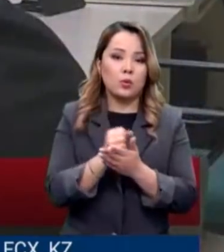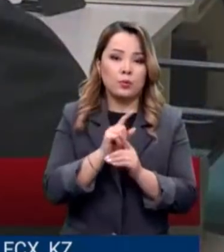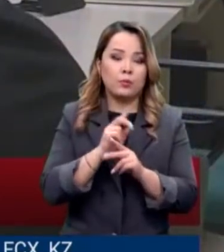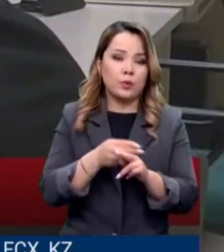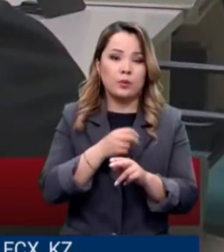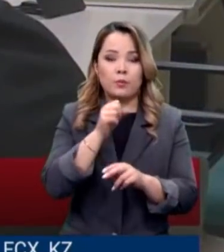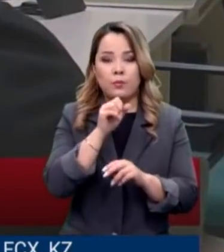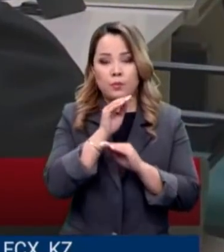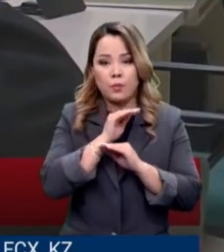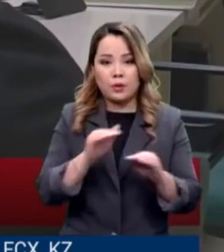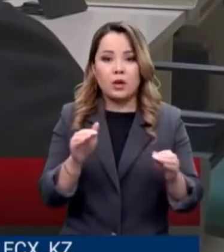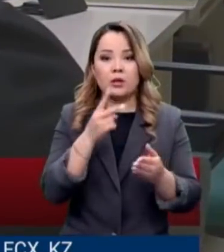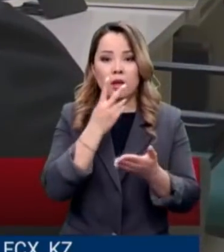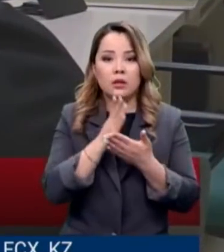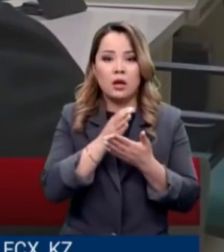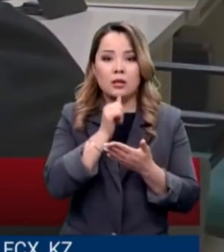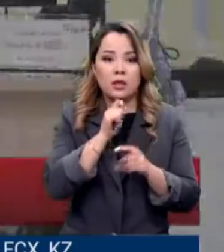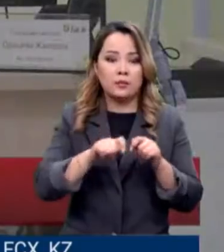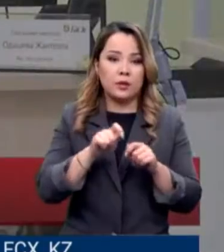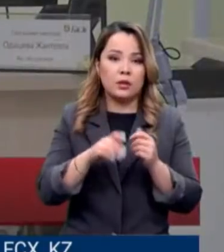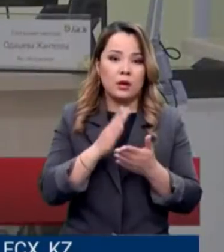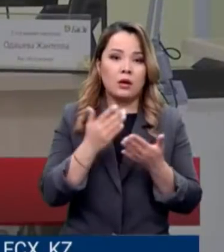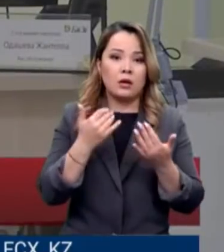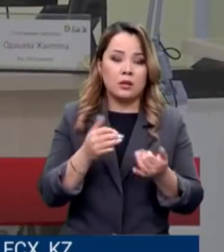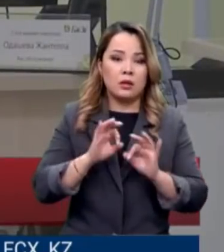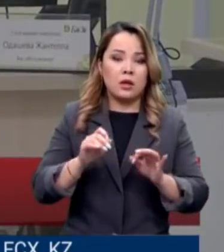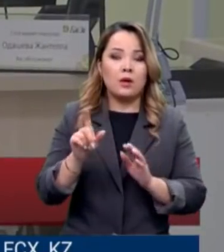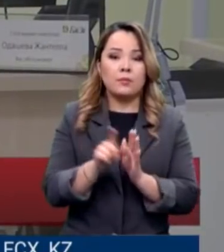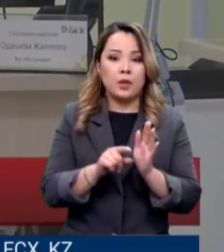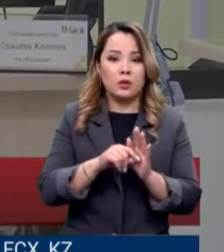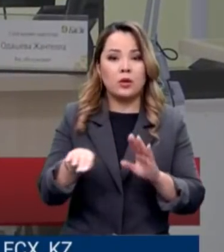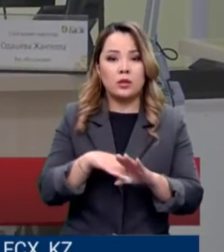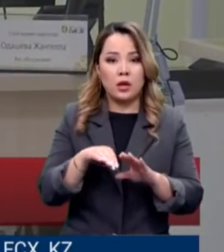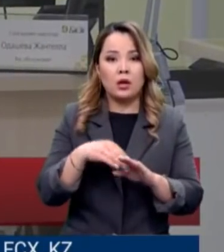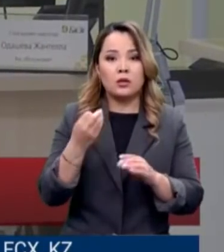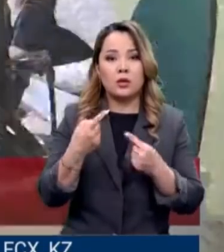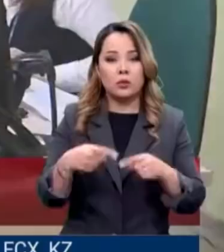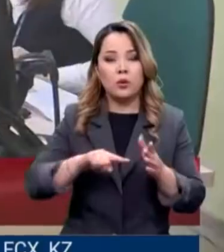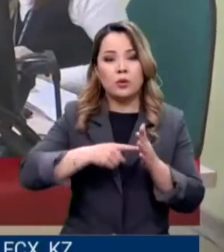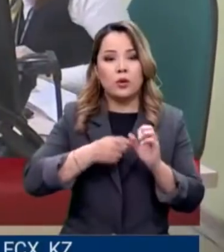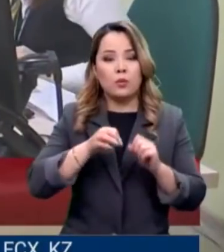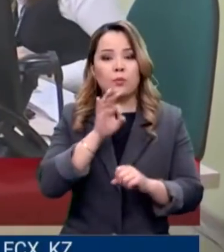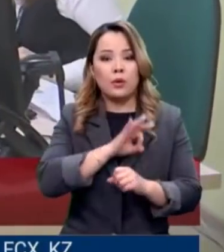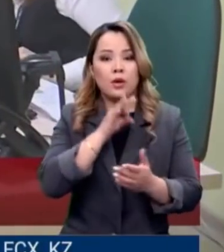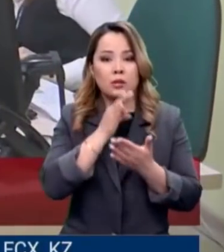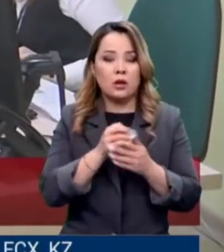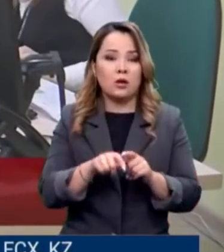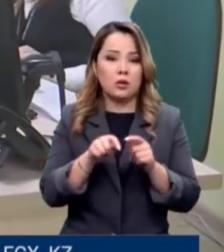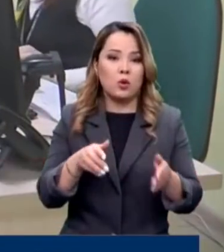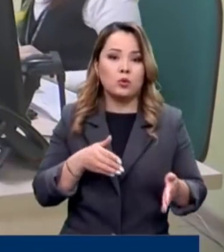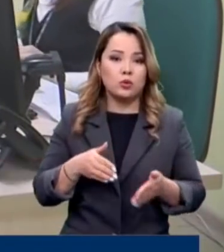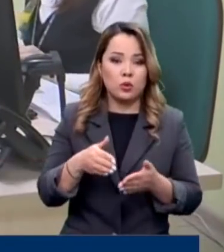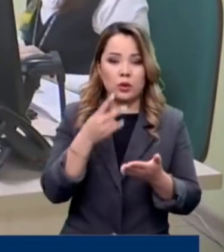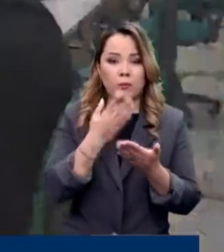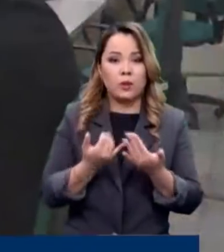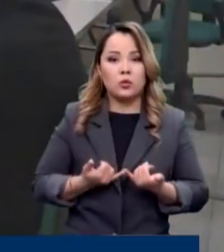үнсіз отыр деп сынға алды. Қала берді Аманжан Жамалов зейнетақы жинағын тағы басқа мақсатта пайдалануға жол ашуды ұсынып